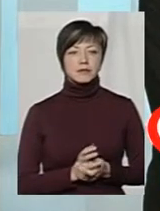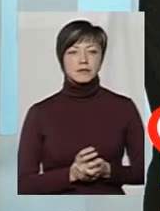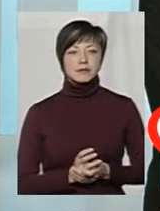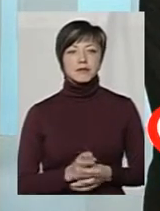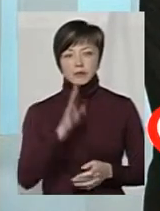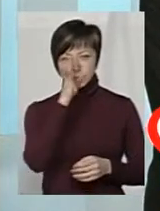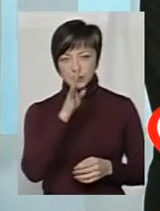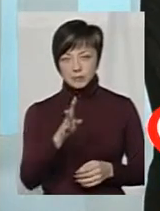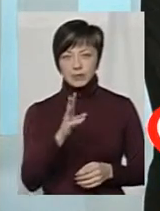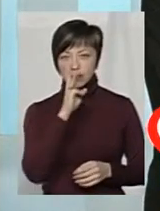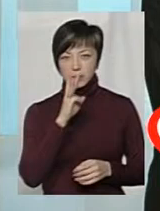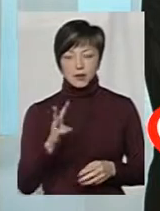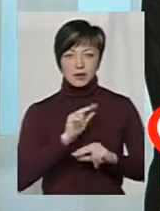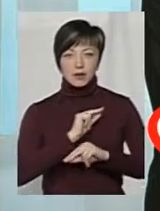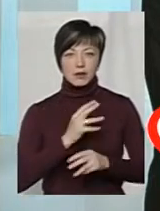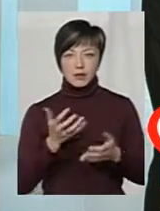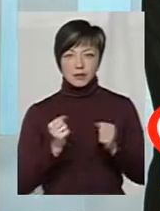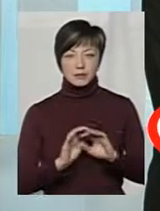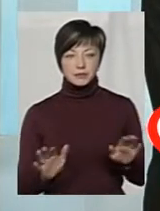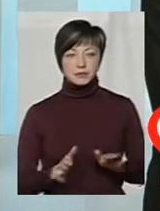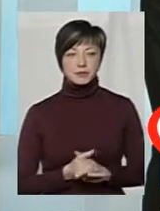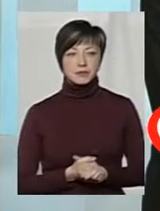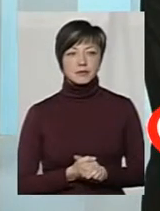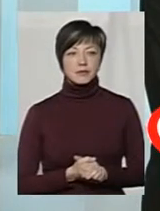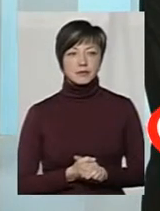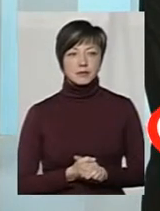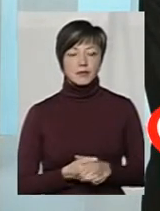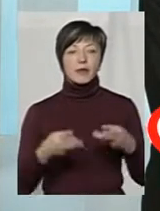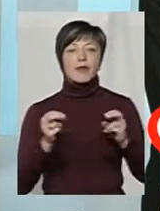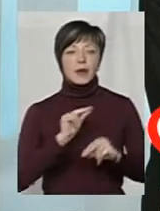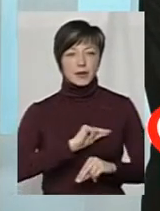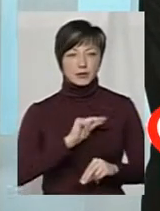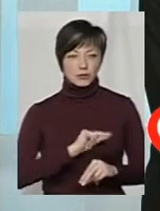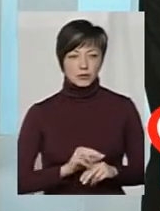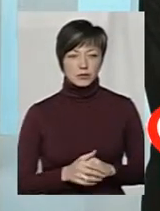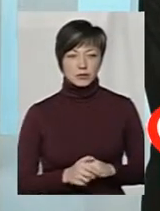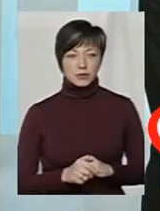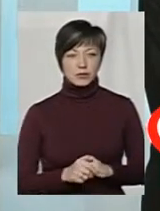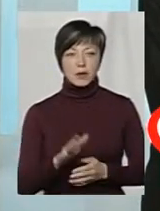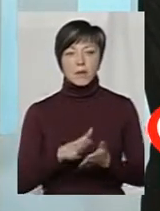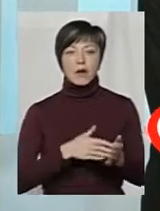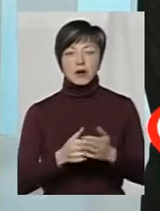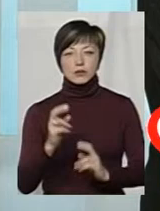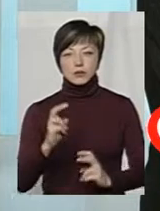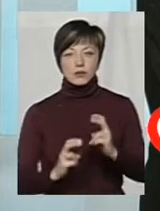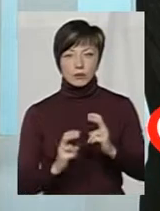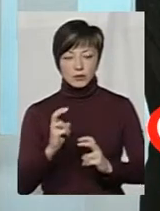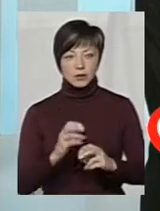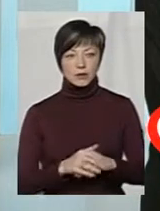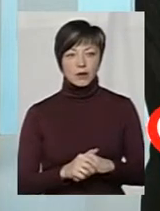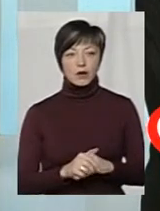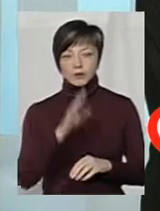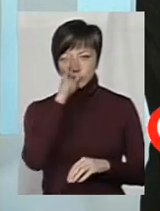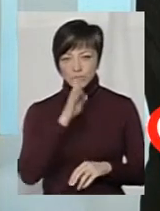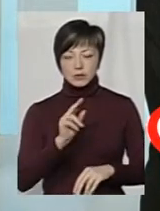Працюючи? 4 місяці зарплати не отримую. Де працюєте? Працюєте, де працюєте? На автозаводі. На автозаводі.